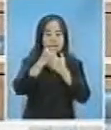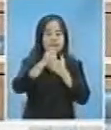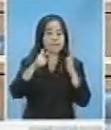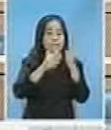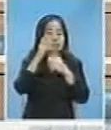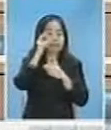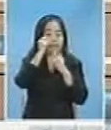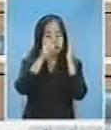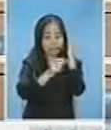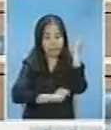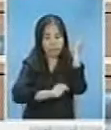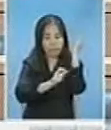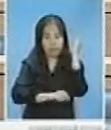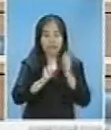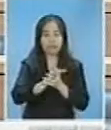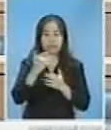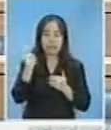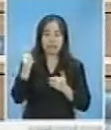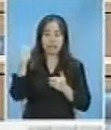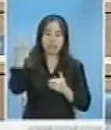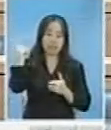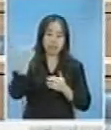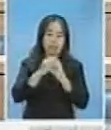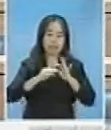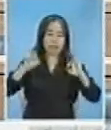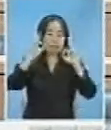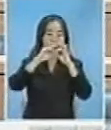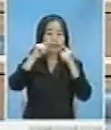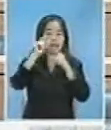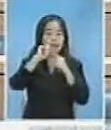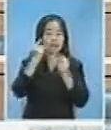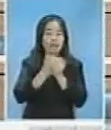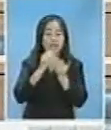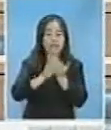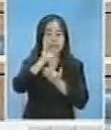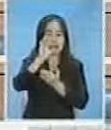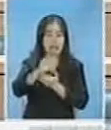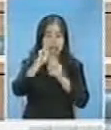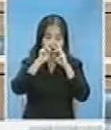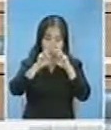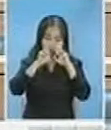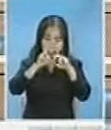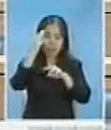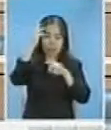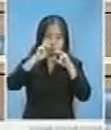ในทะเลสาบสงขลาอย่างน้อยรัฐบาลชุดที่แล้วให้ความสำคัญโดยการให้งบประมาณในการ